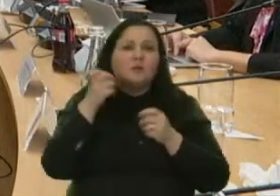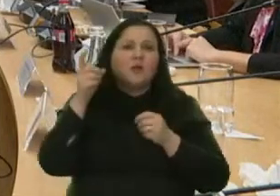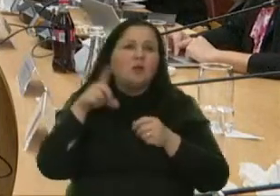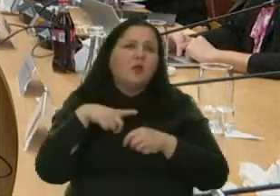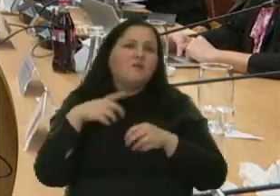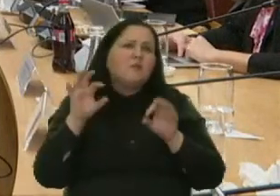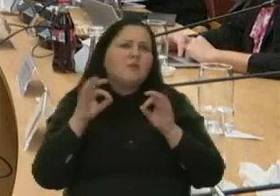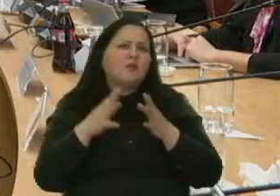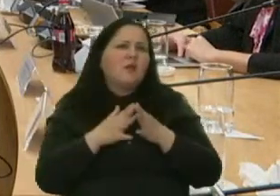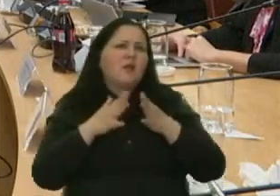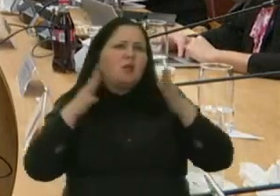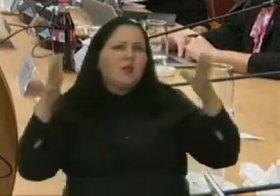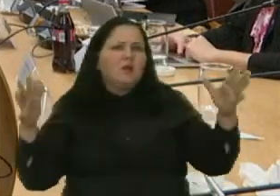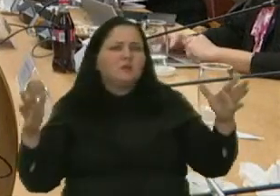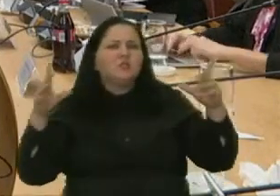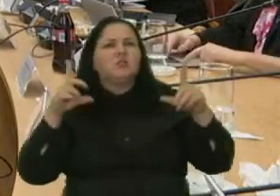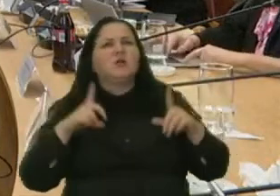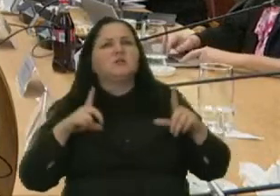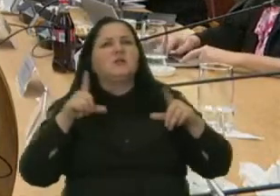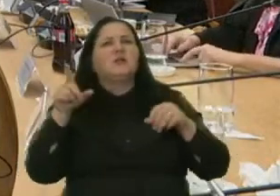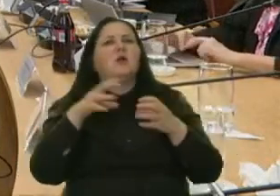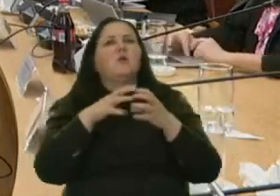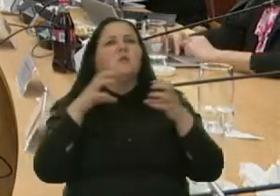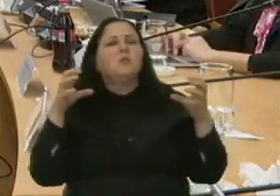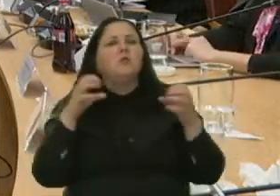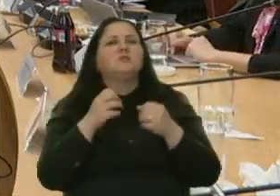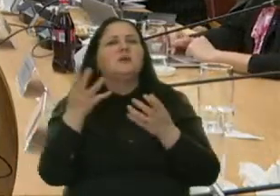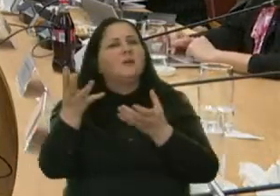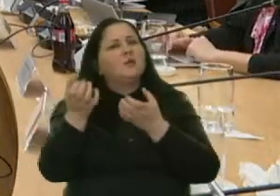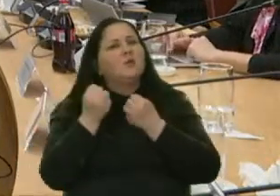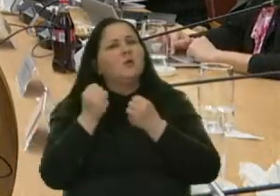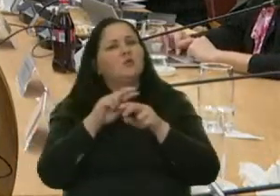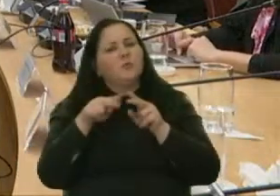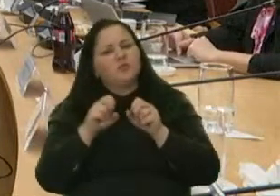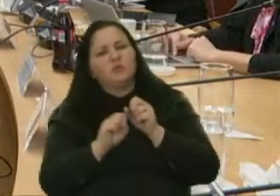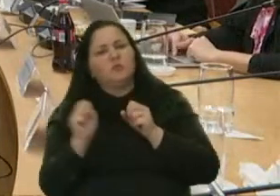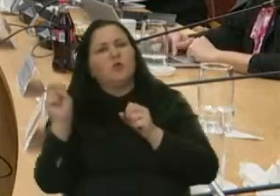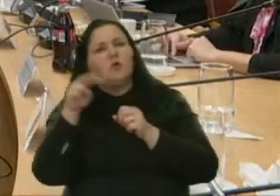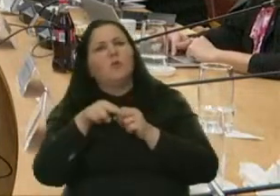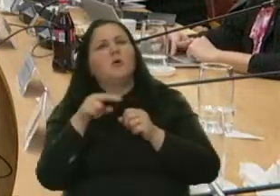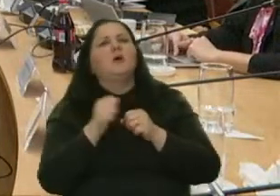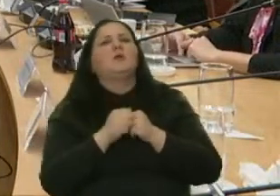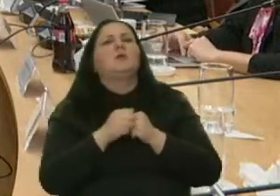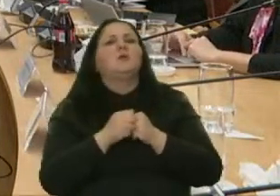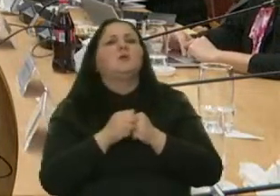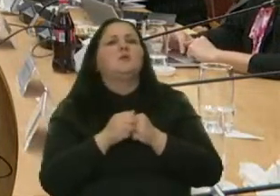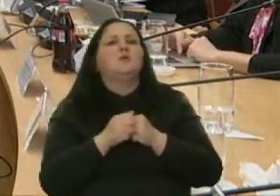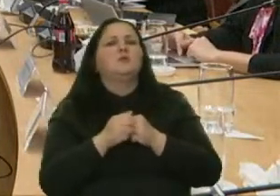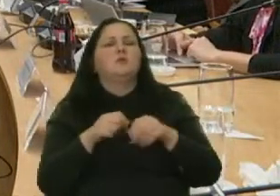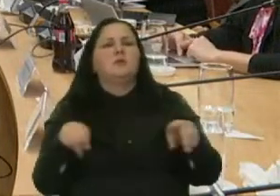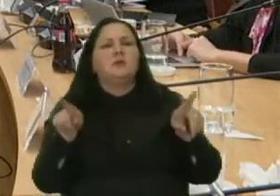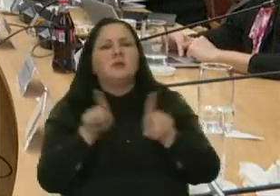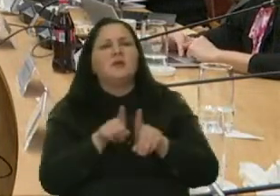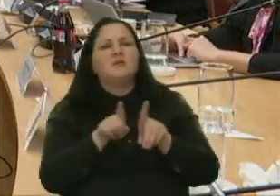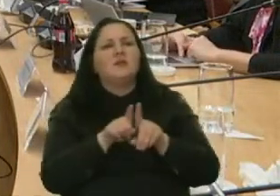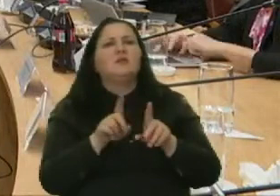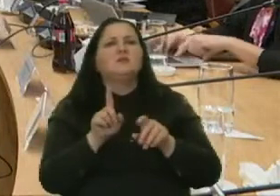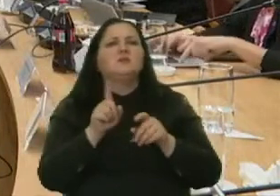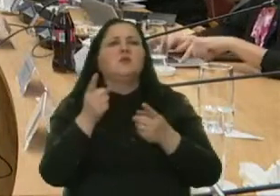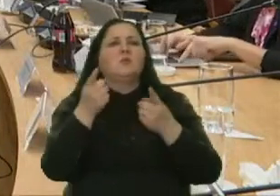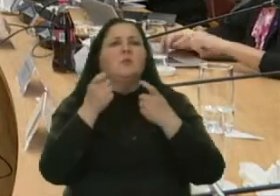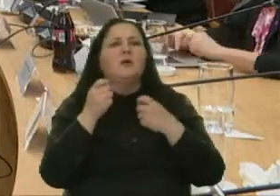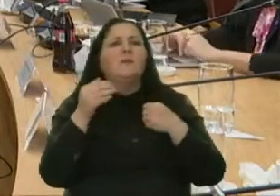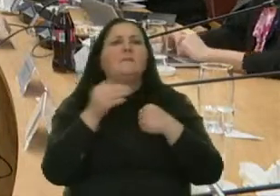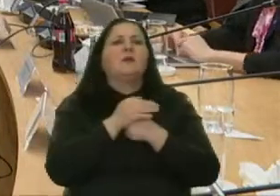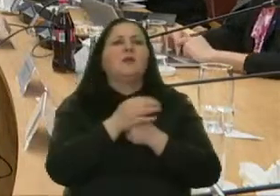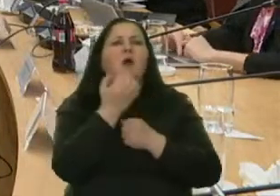ideal de lărgit acea stație de autobuz să poată fi preluați după ce sunt descărcați pasagerii exact ca să nu mai vină până